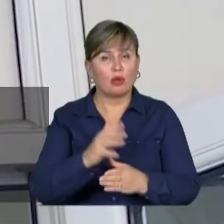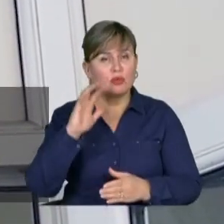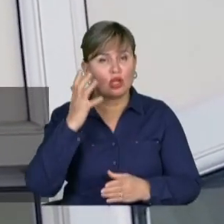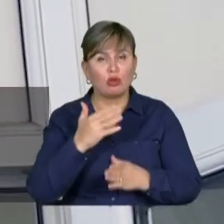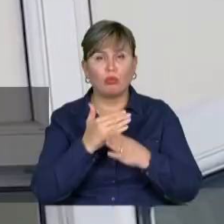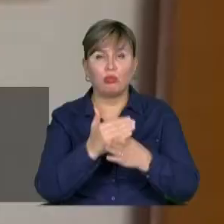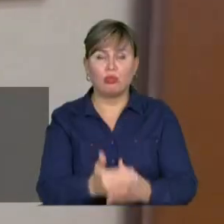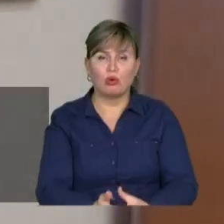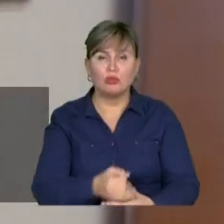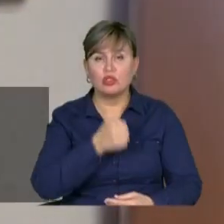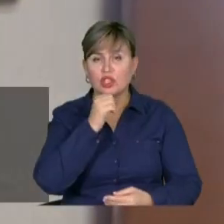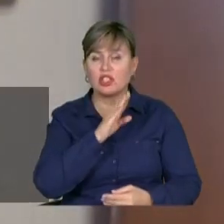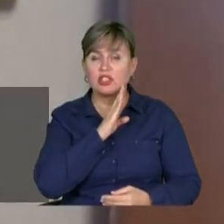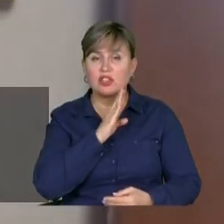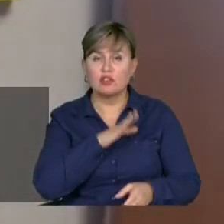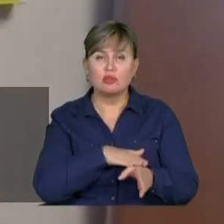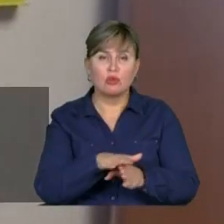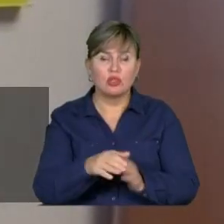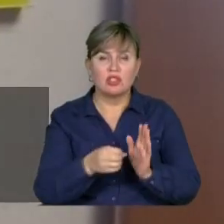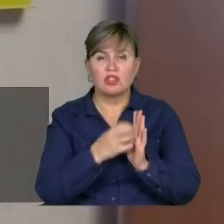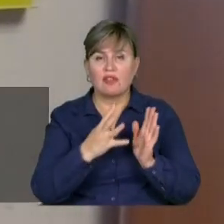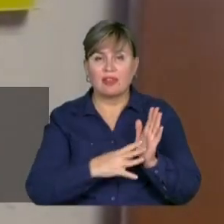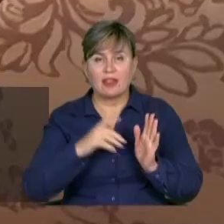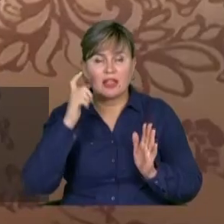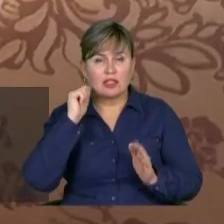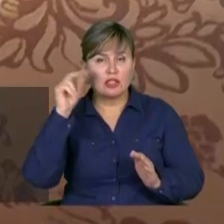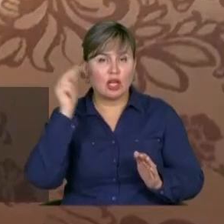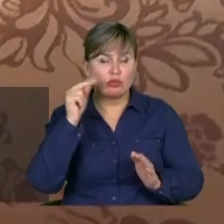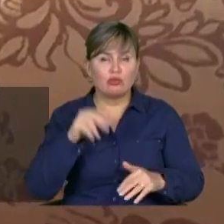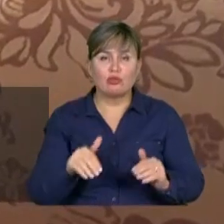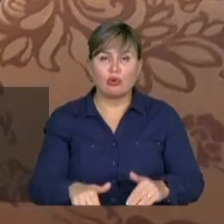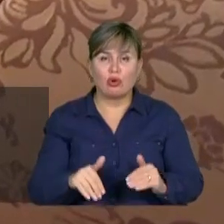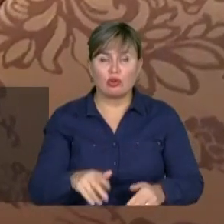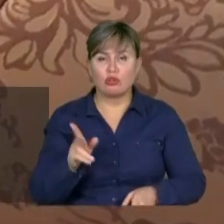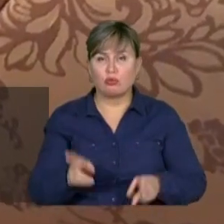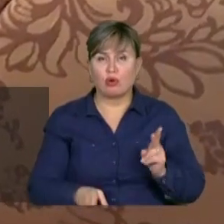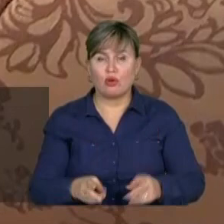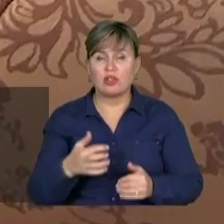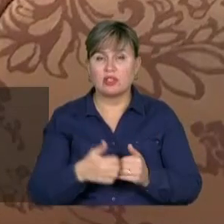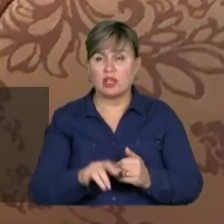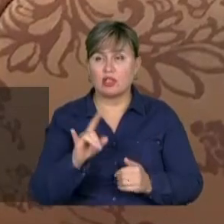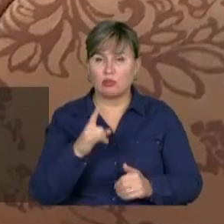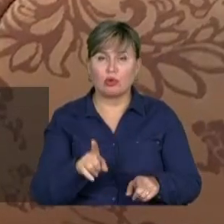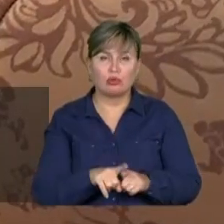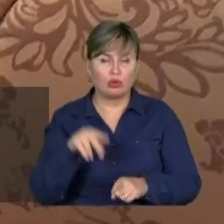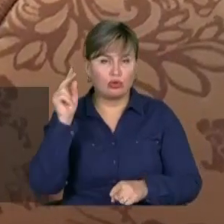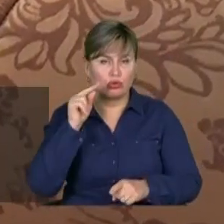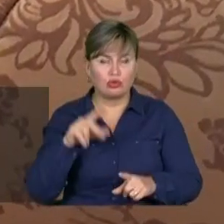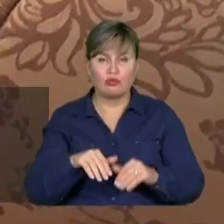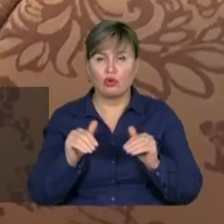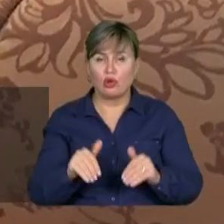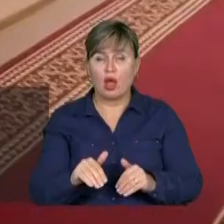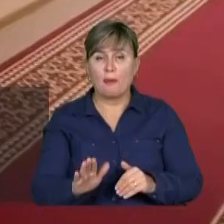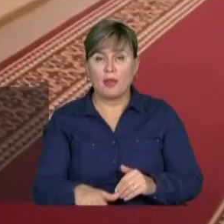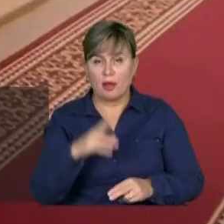психологическую помощь. Старшей девочке исполнилось 19 лет. Она отучилась в колледже на повара. Средний ребенок тоже учится в колледже, а их